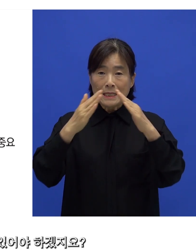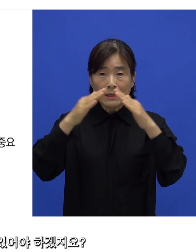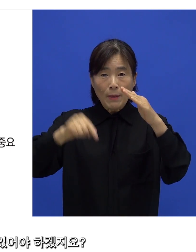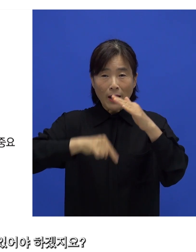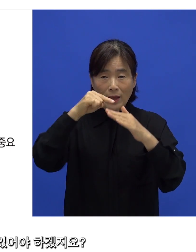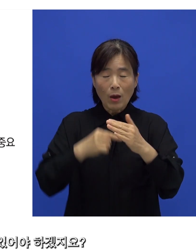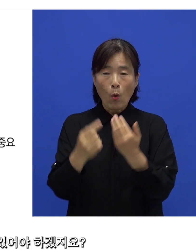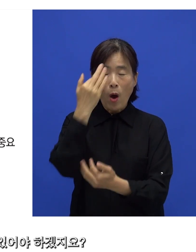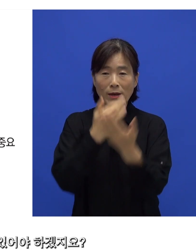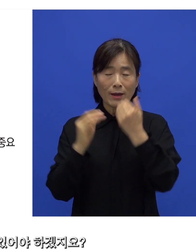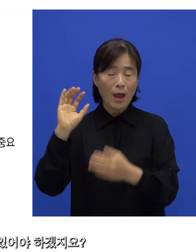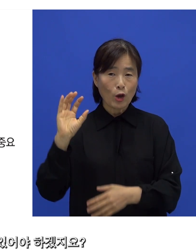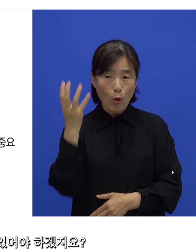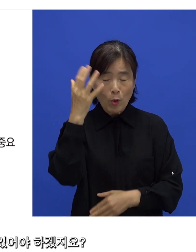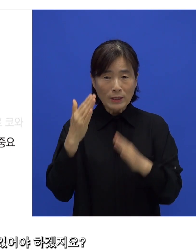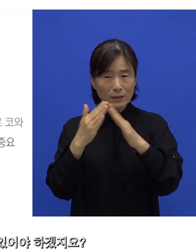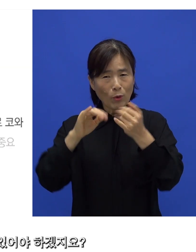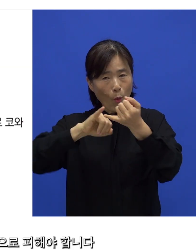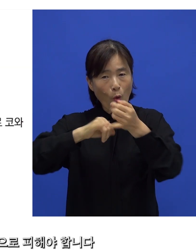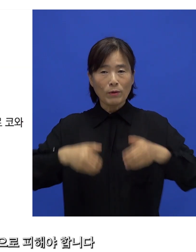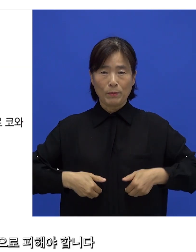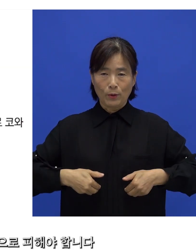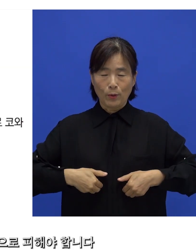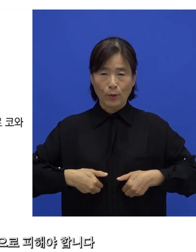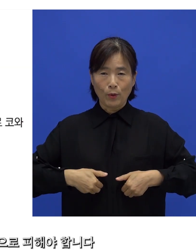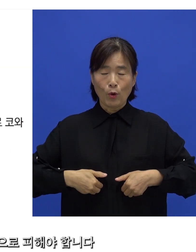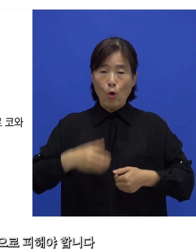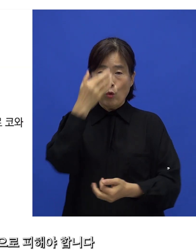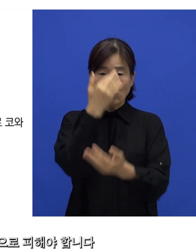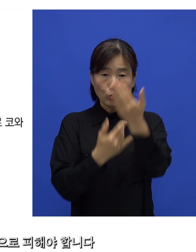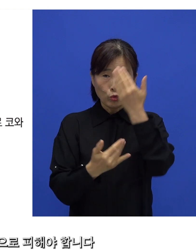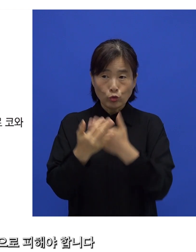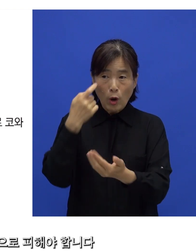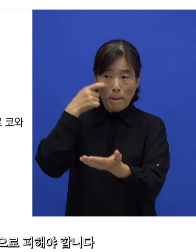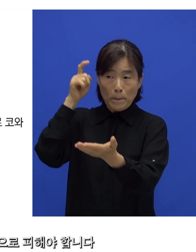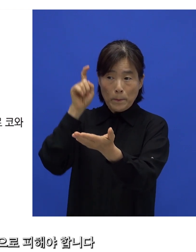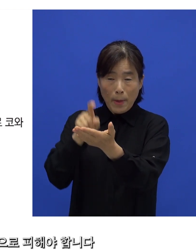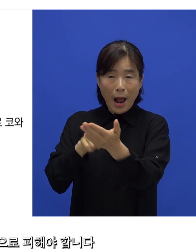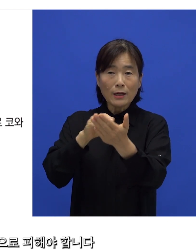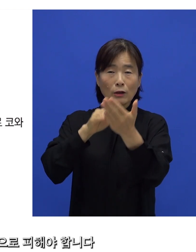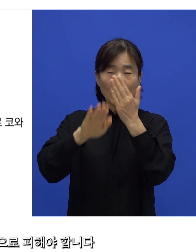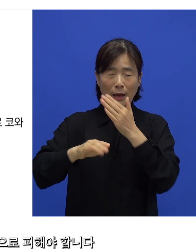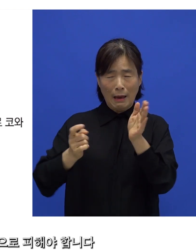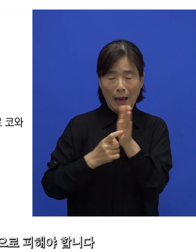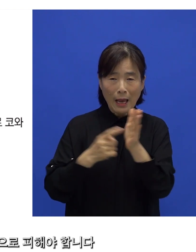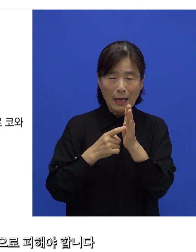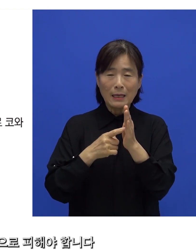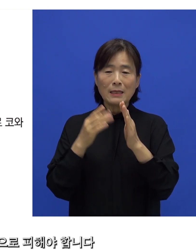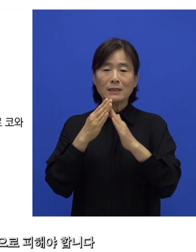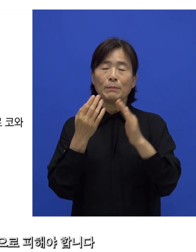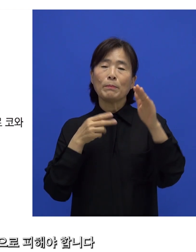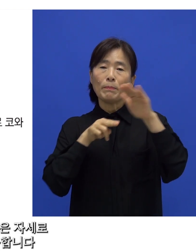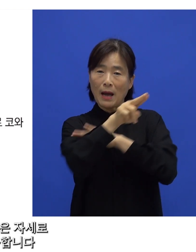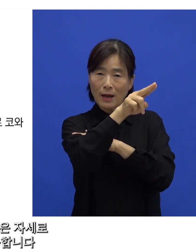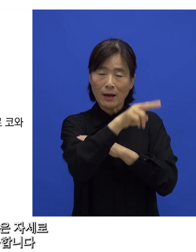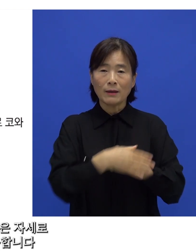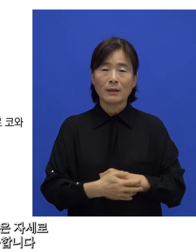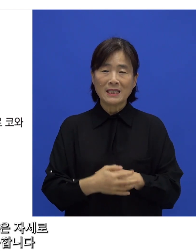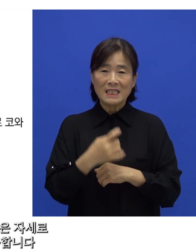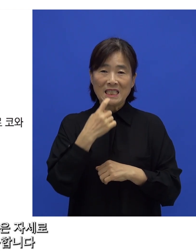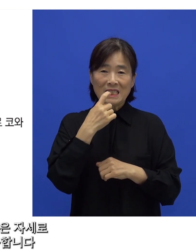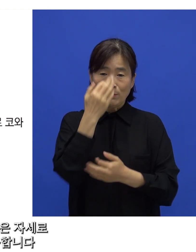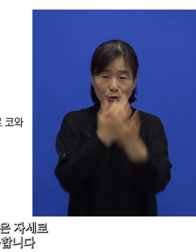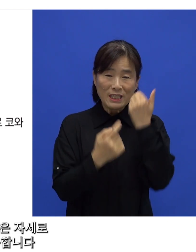화재 경보기가 집에 있어야 하겠지요. 그리고 불이 난 걸 아는 즉시 밖으로 피해야 합니다.